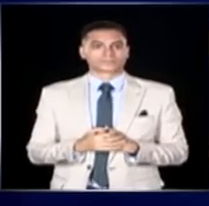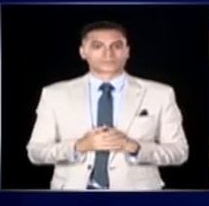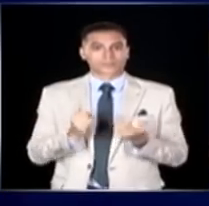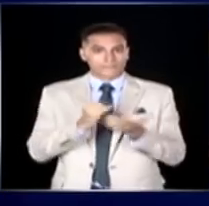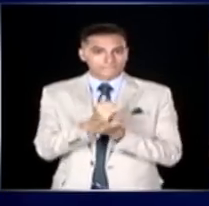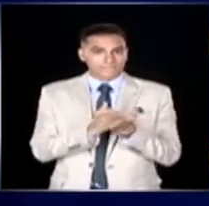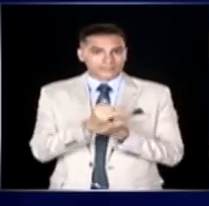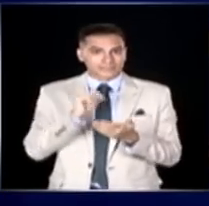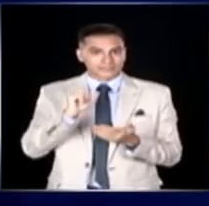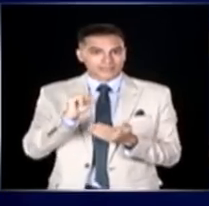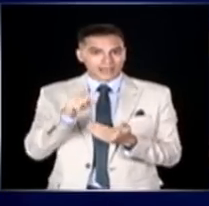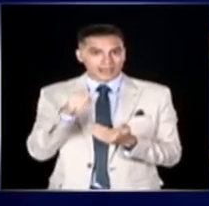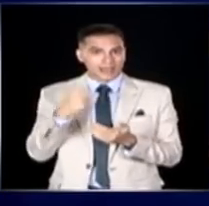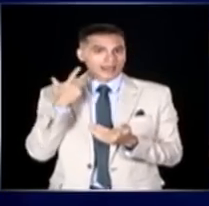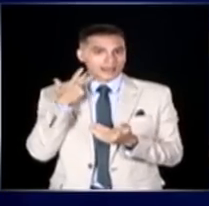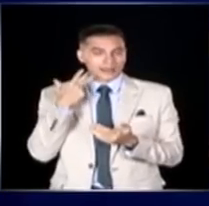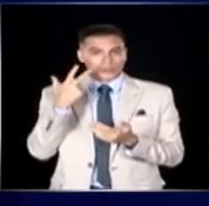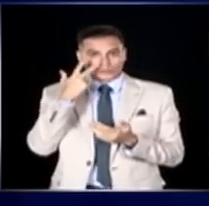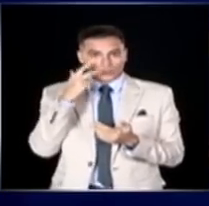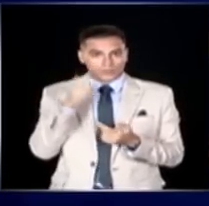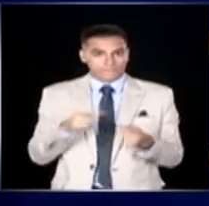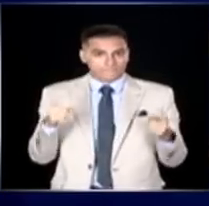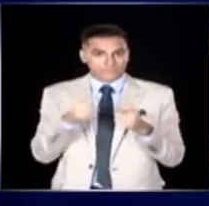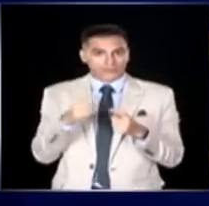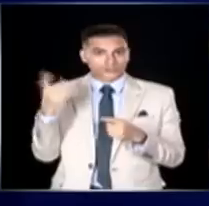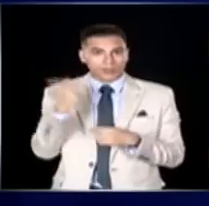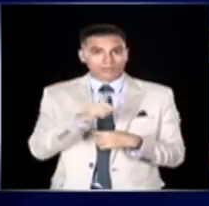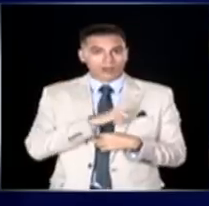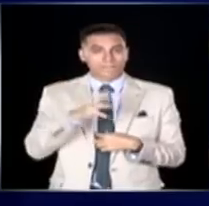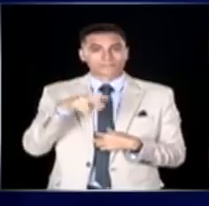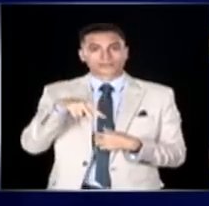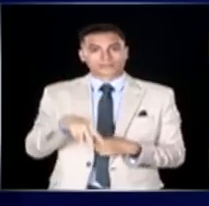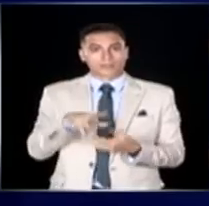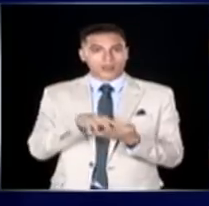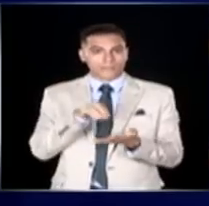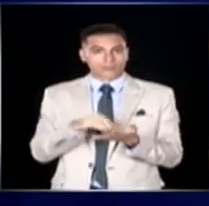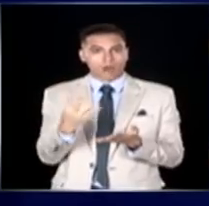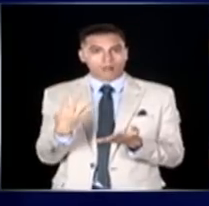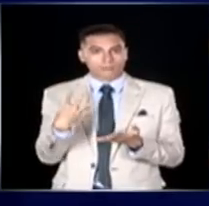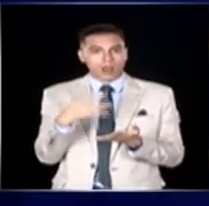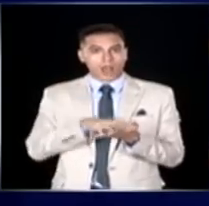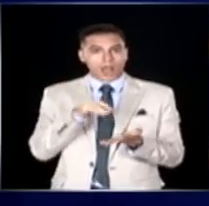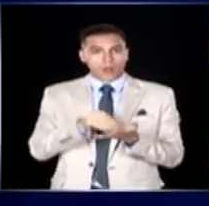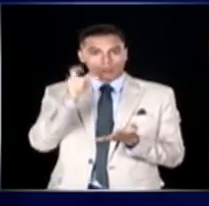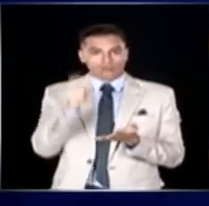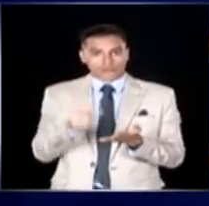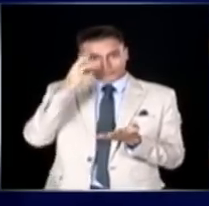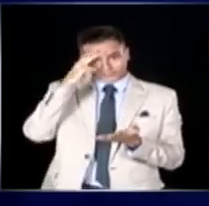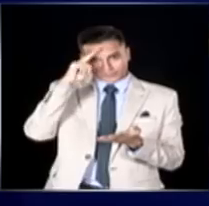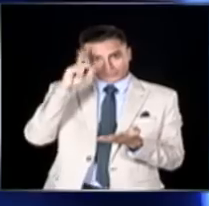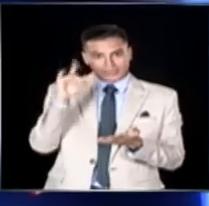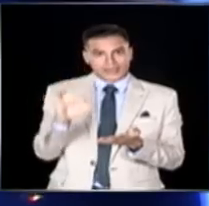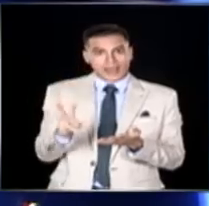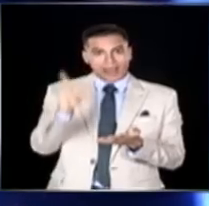هيمثل مدرسة الشيماء العددية والثانوية في ماتش النهاردة 8 طلاب، هيبتدي منهم 4، وأول واحدة فيهم